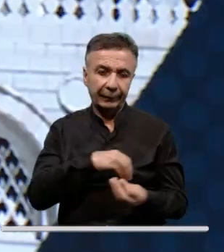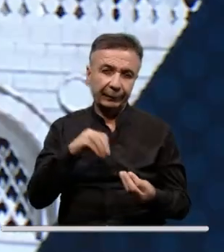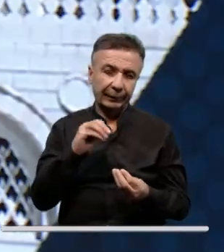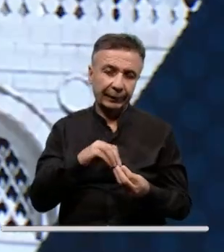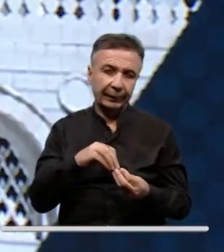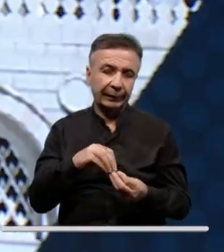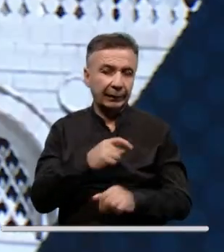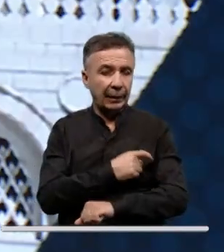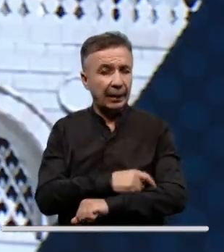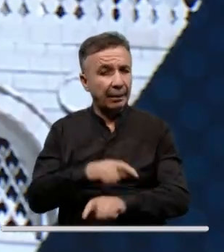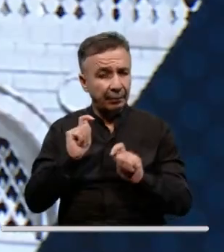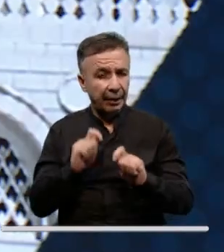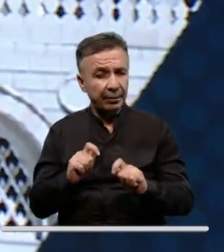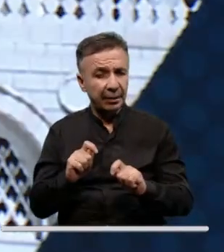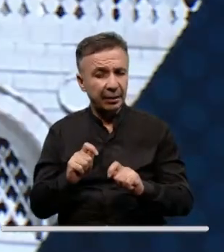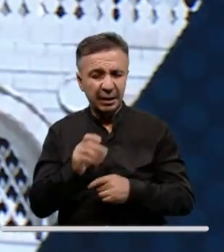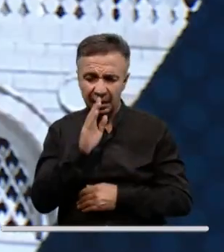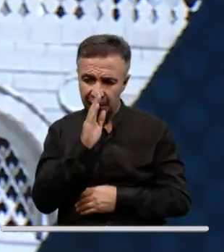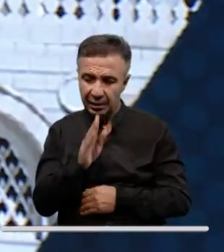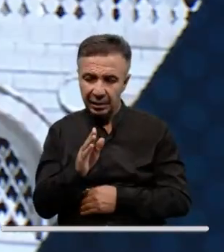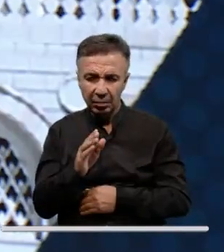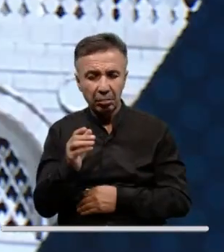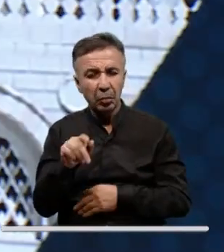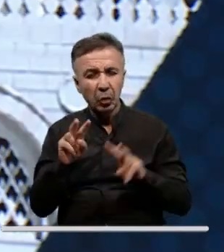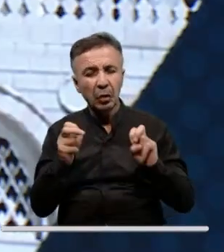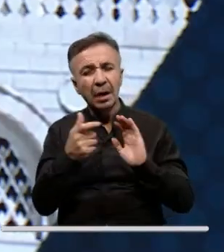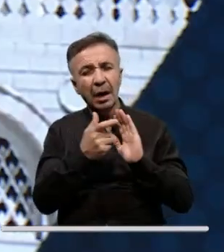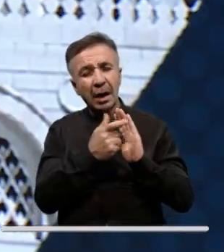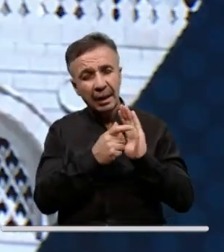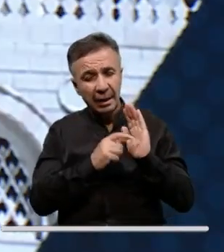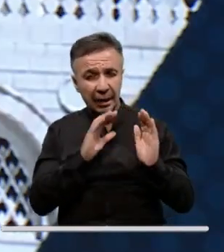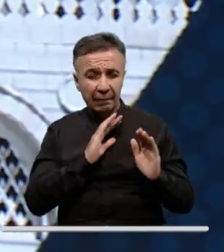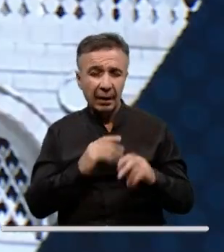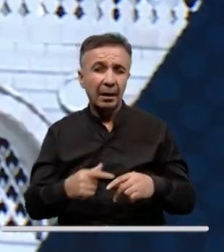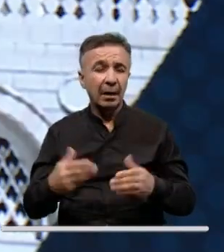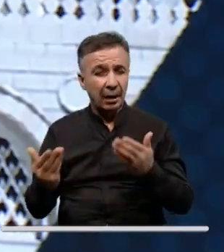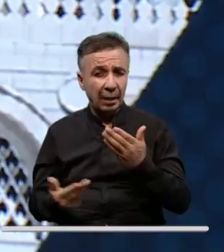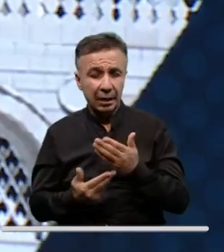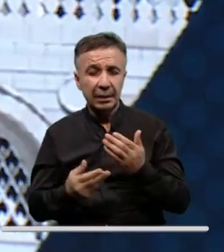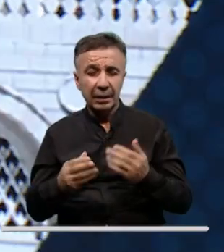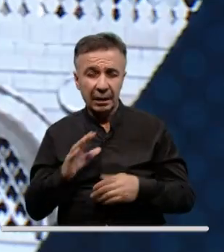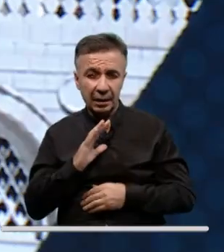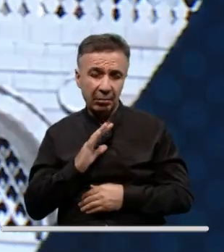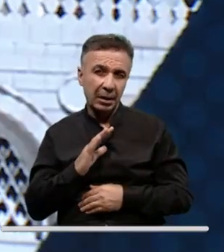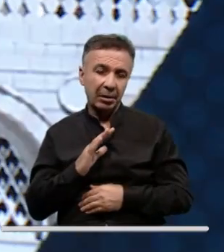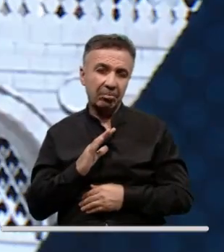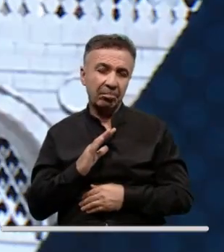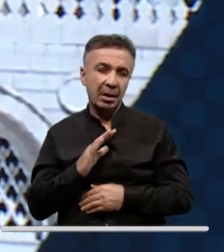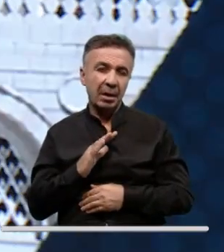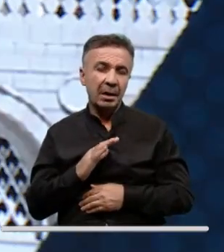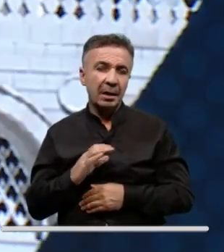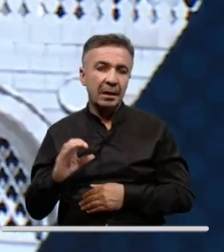kıldığı kesindir bu konuda ayet-i kerimeler hadis-i Şerifler ve İslam ulemasının icması